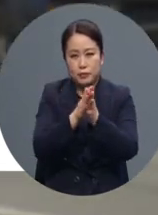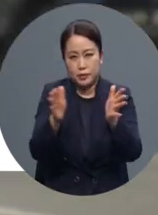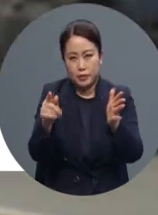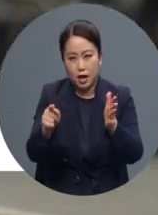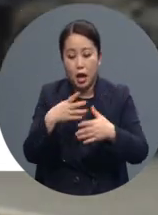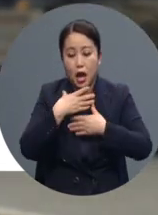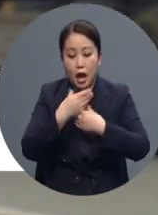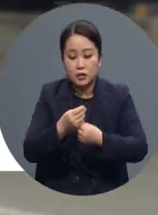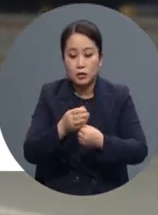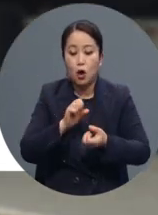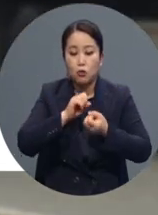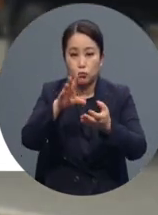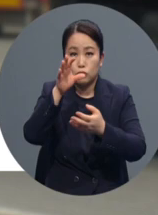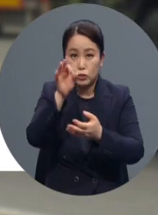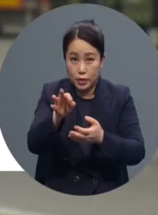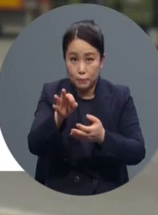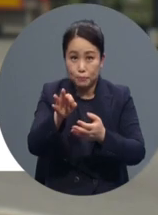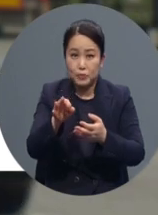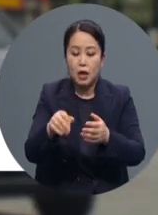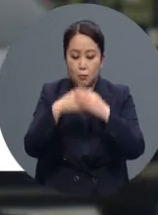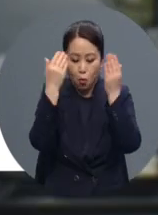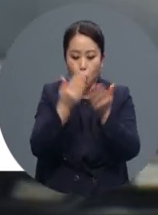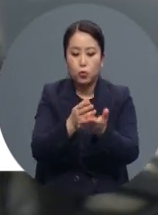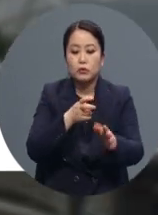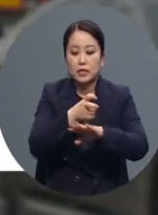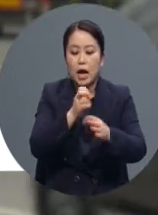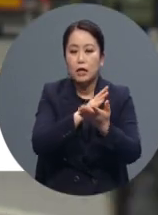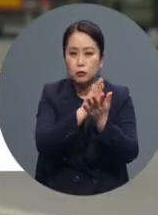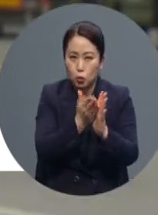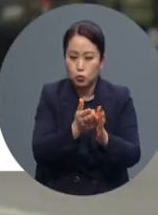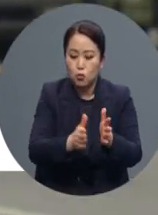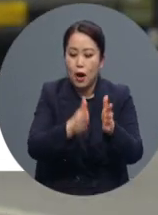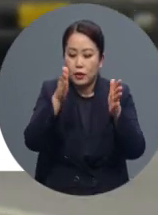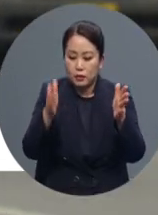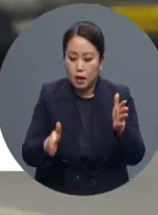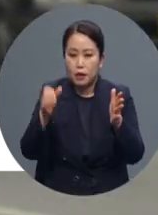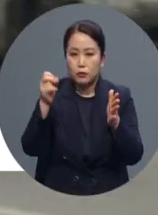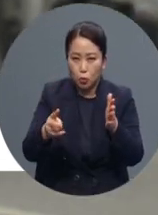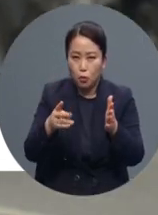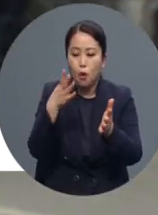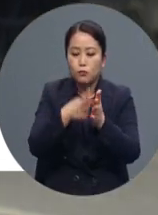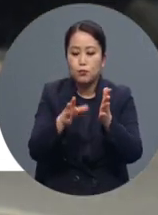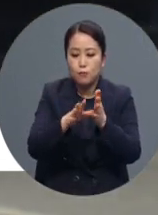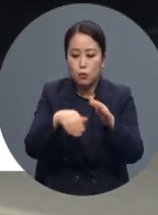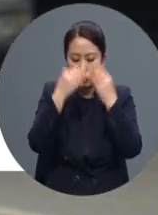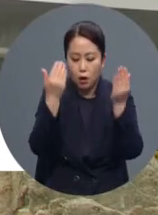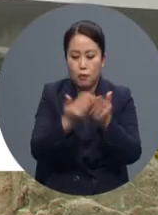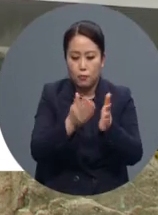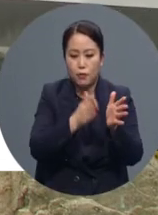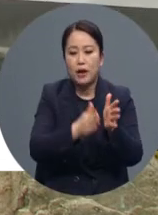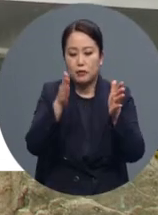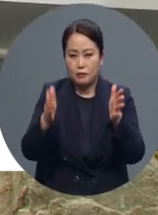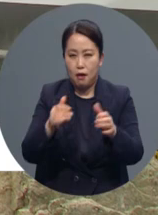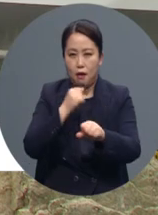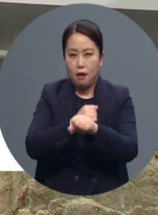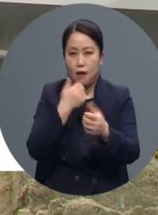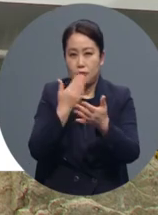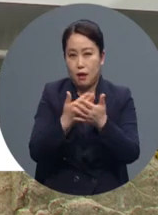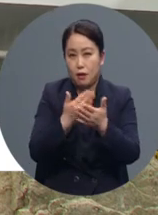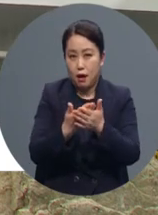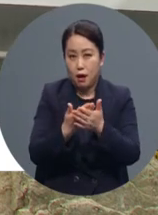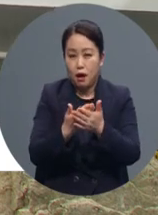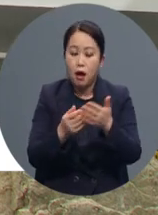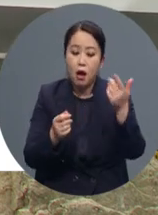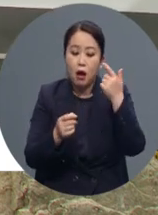운임의 전차종 전 품목으로의 확대, 운임 인상 등을 촉구하며 오는 28일 서울에서 총파업 결의 대회를 연